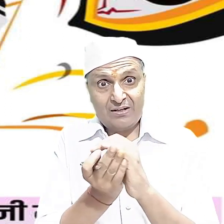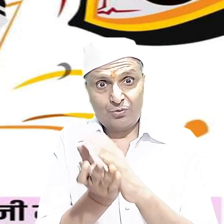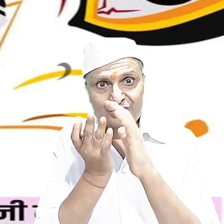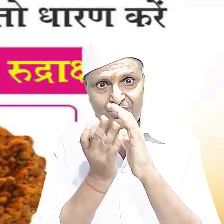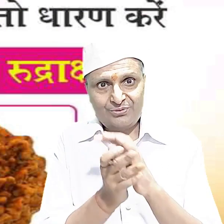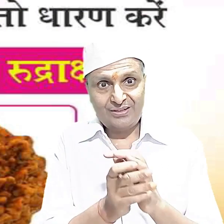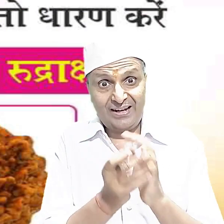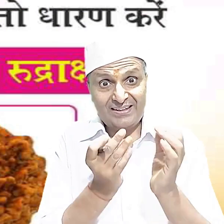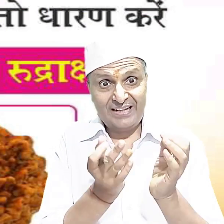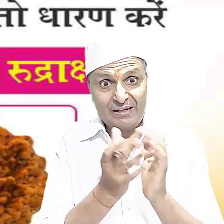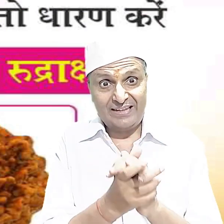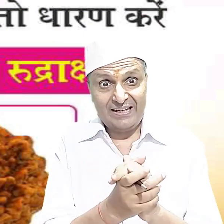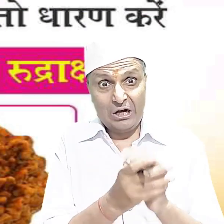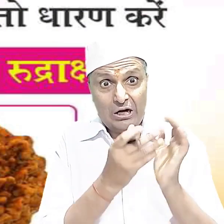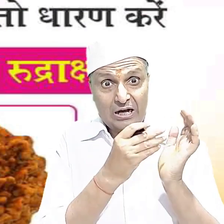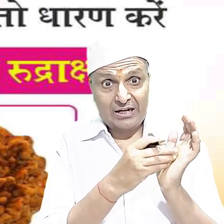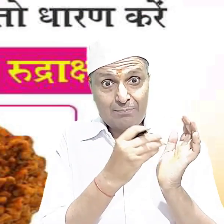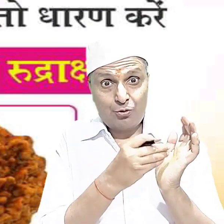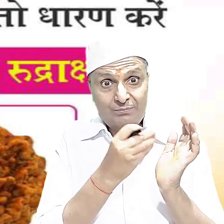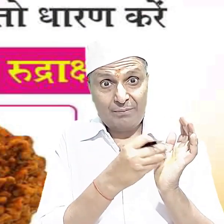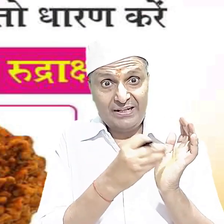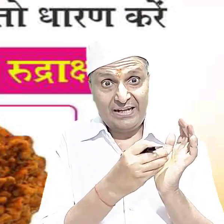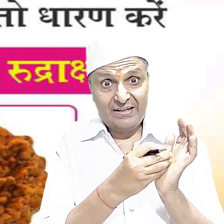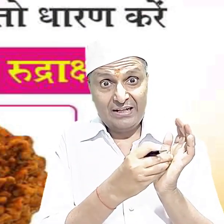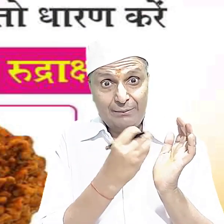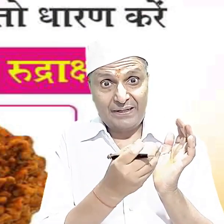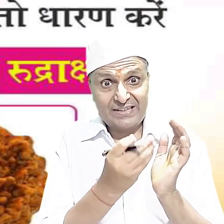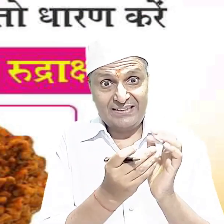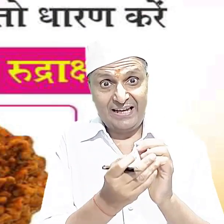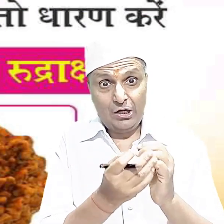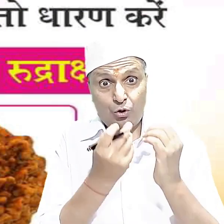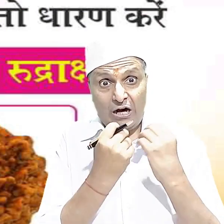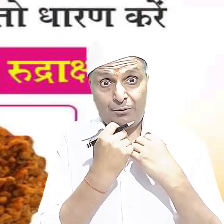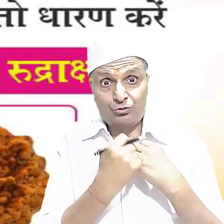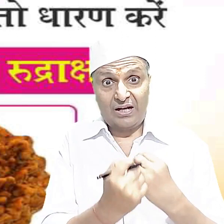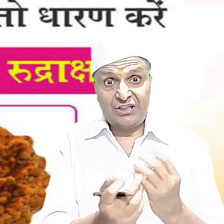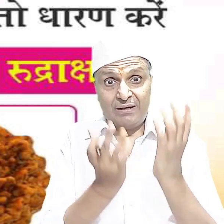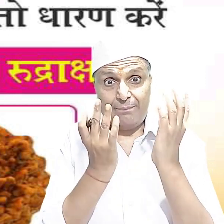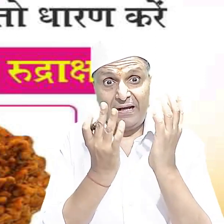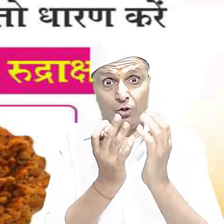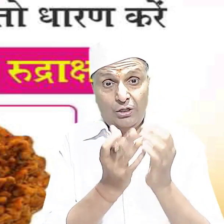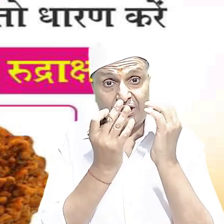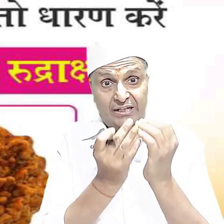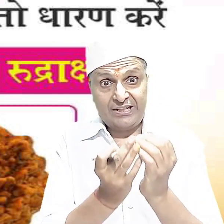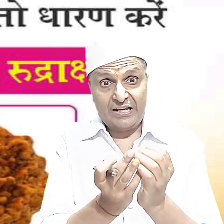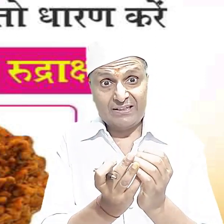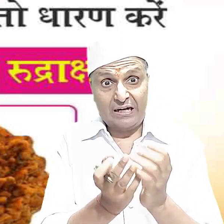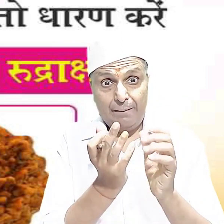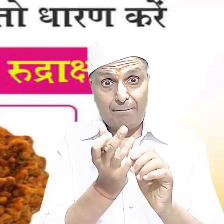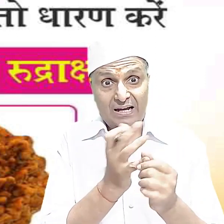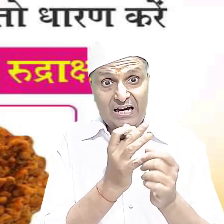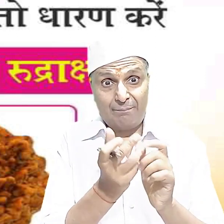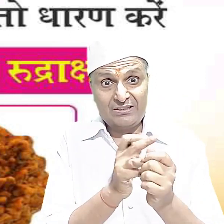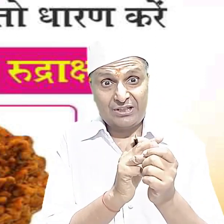ये वाला कोर्स करो। हैरानगी की बात है, अगर आपको कोई बीमारी है, डिप्रेशन आदि है, तो आप रुद्राक्ष की माला पहन लो, तरह तरह की